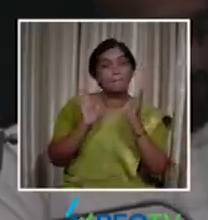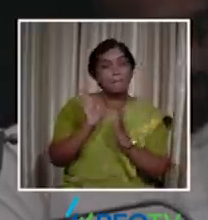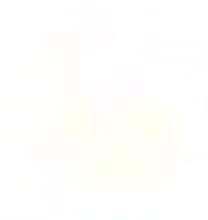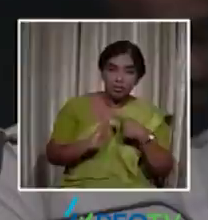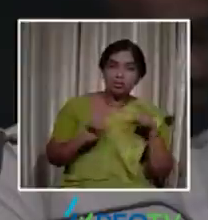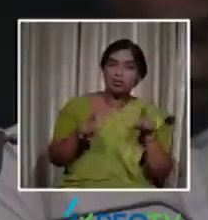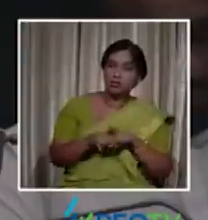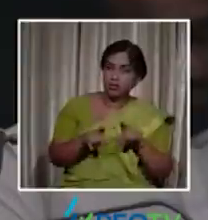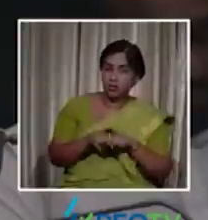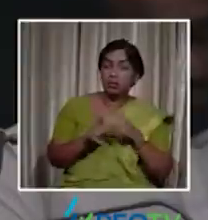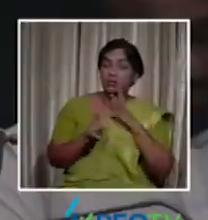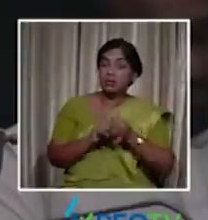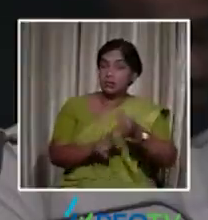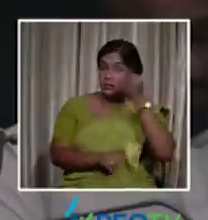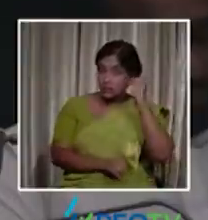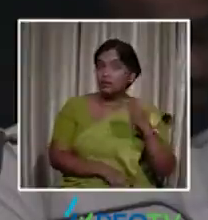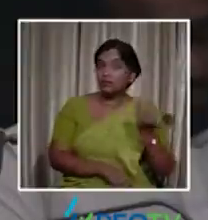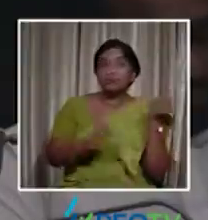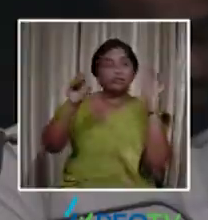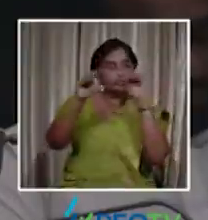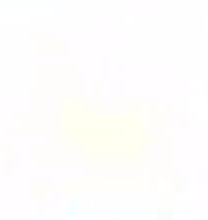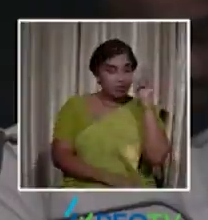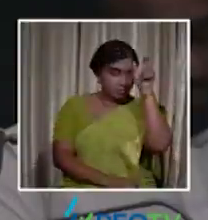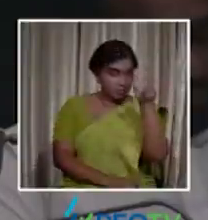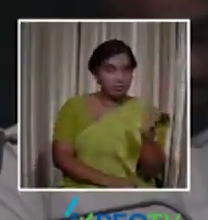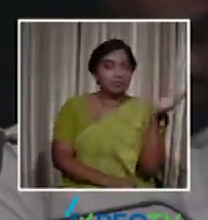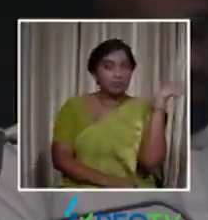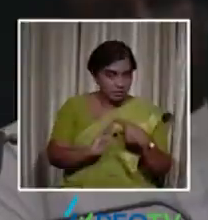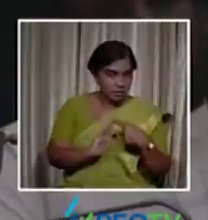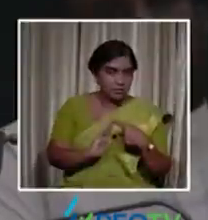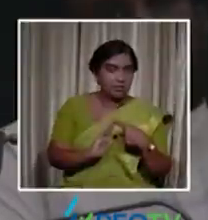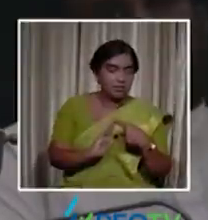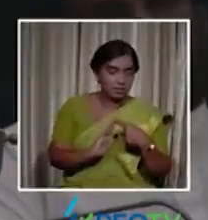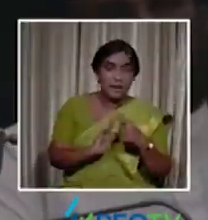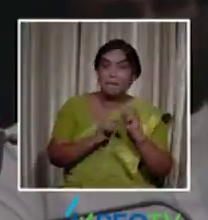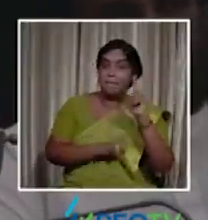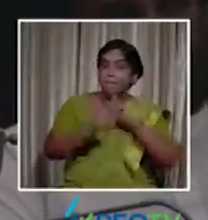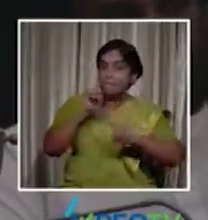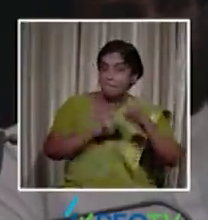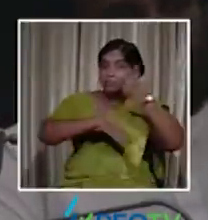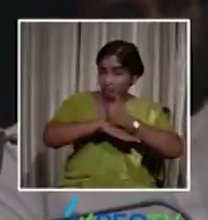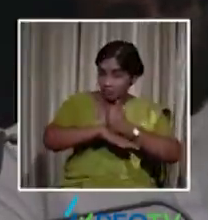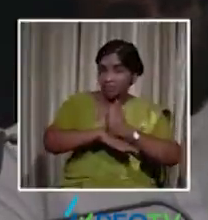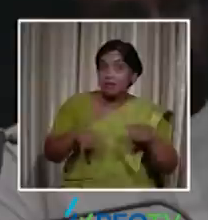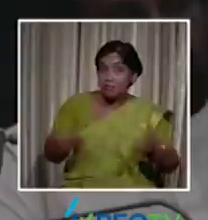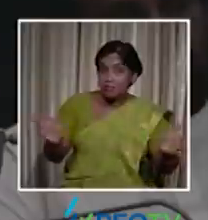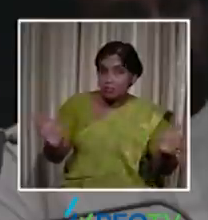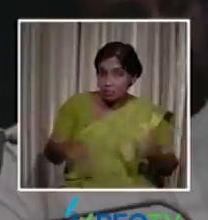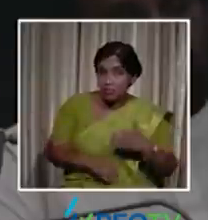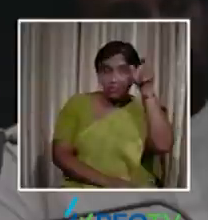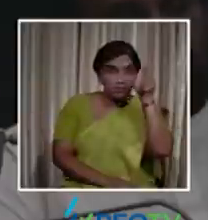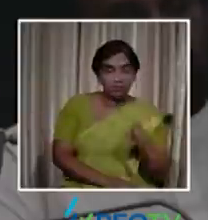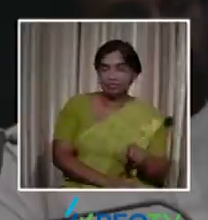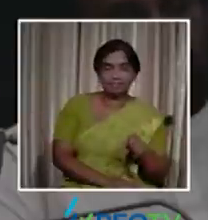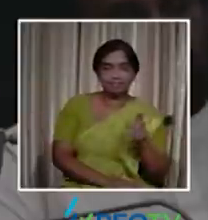කරපු රටේ විධායක ජනාධිපති ධූරයට කාන්තාවක් පත් කරපු රටේ පාර්ලිමේන්තුවේ මුල් පුටුවකට තවමත්